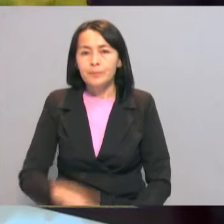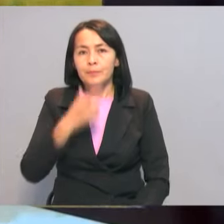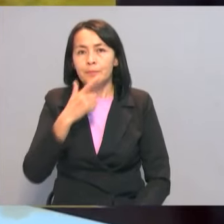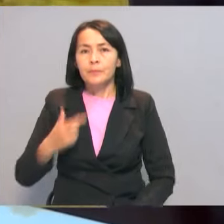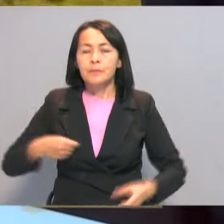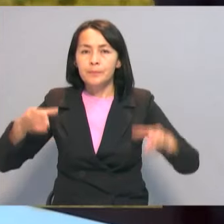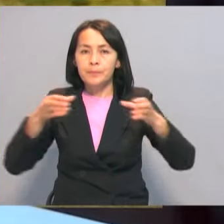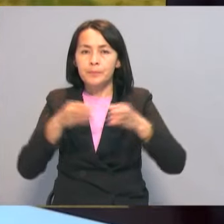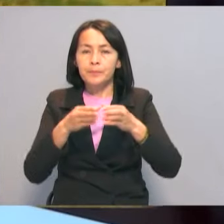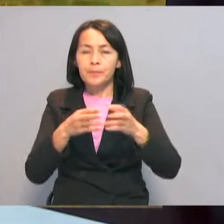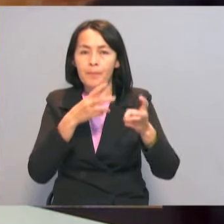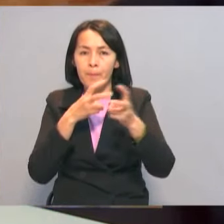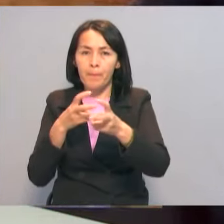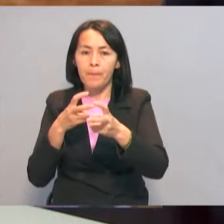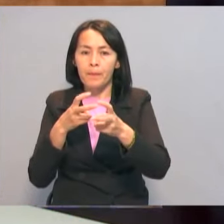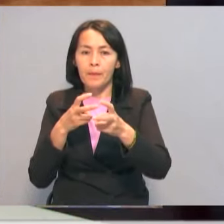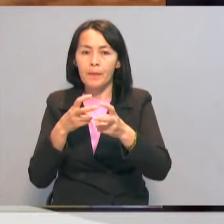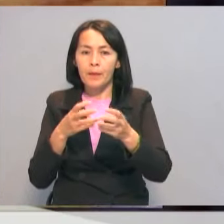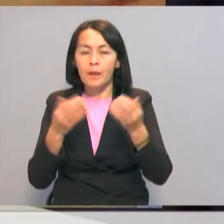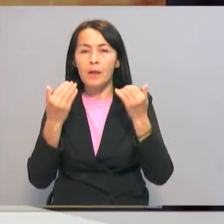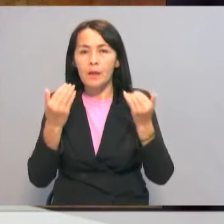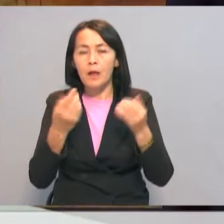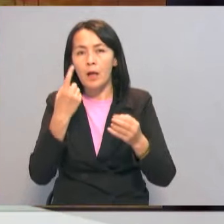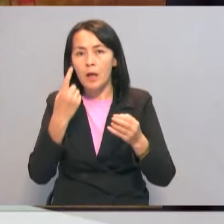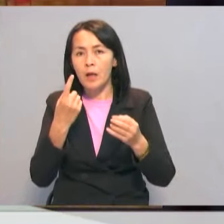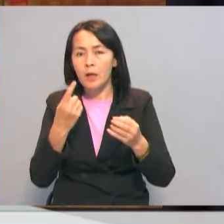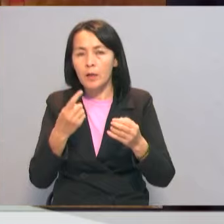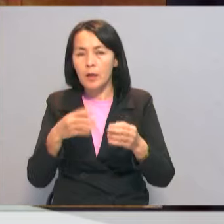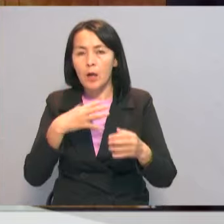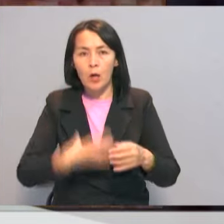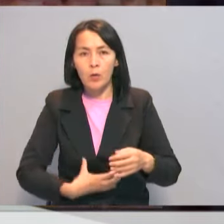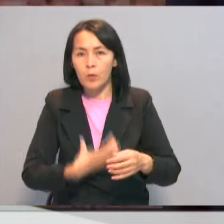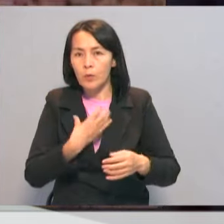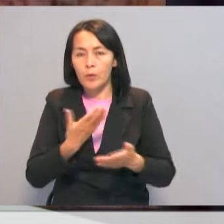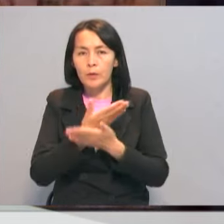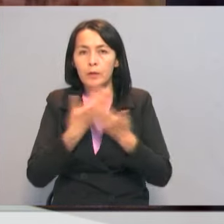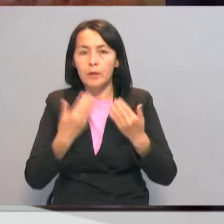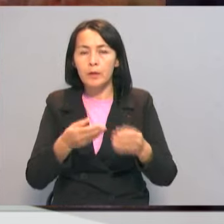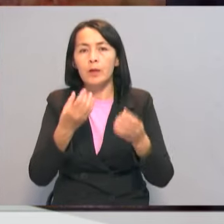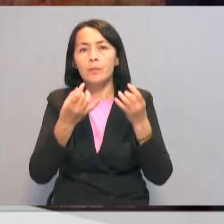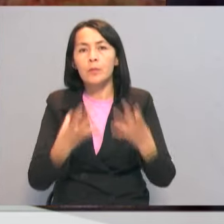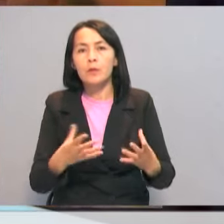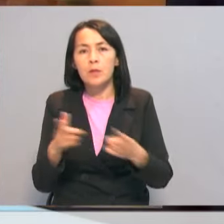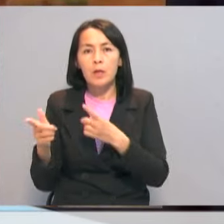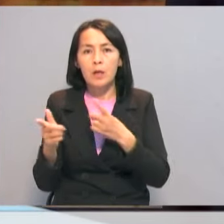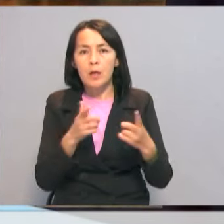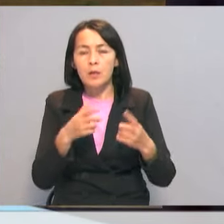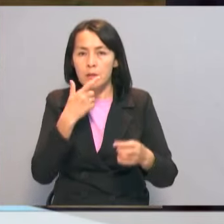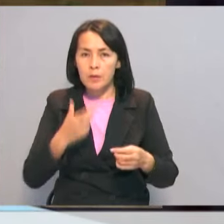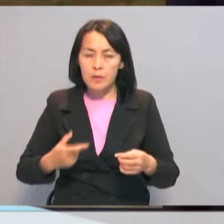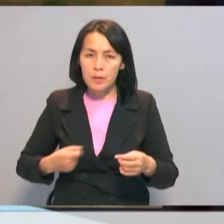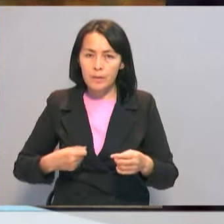Военные организовали перестрелку. Пугаться, однако, нет причин. Это просто упражнение. Отработав